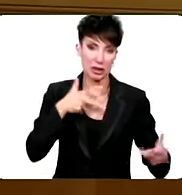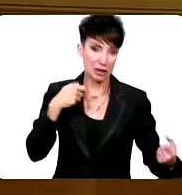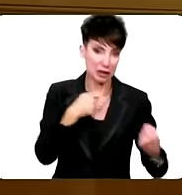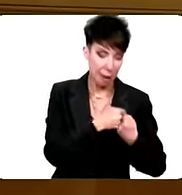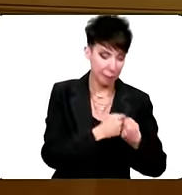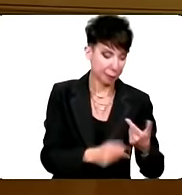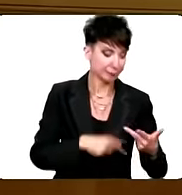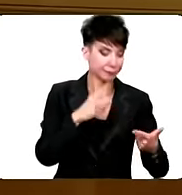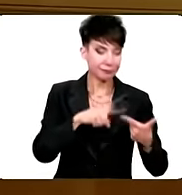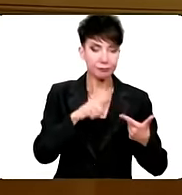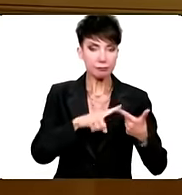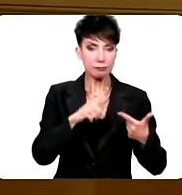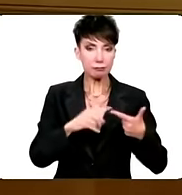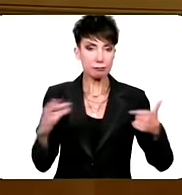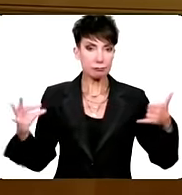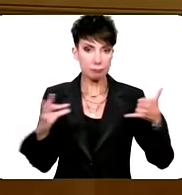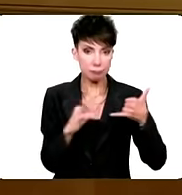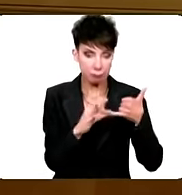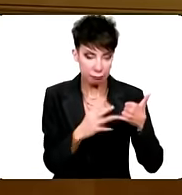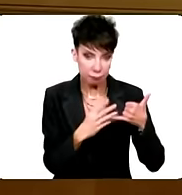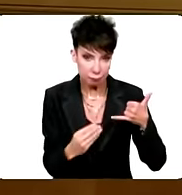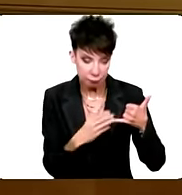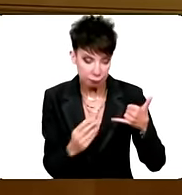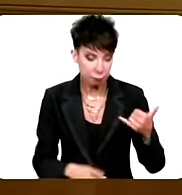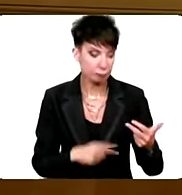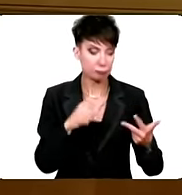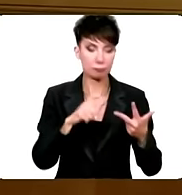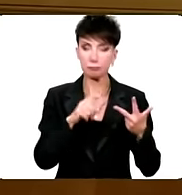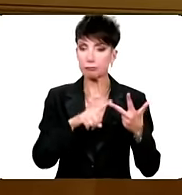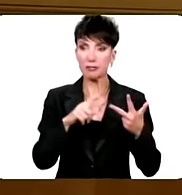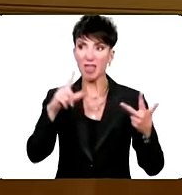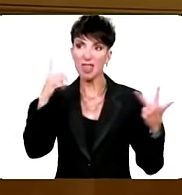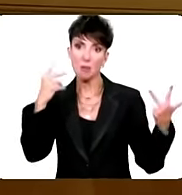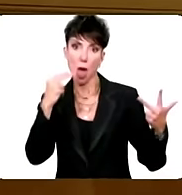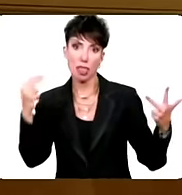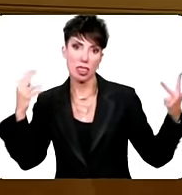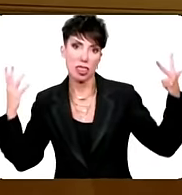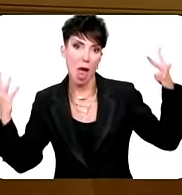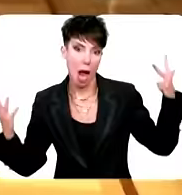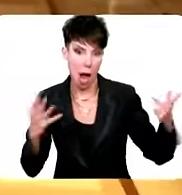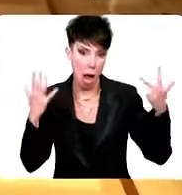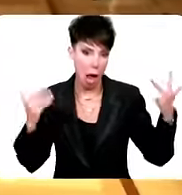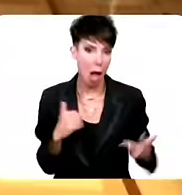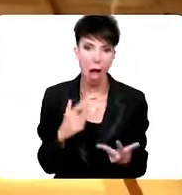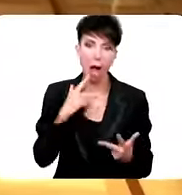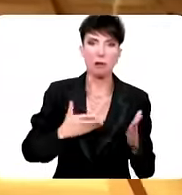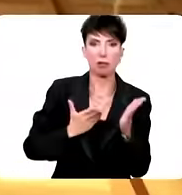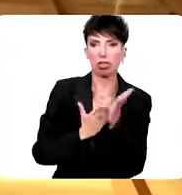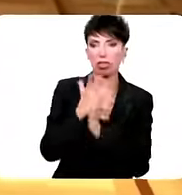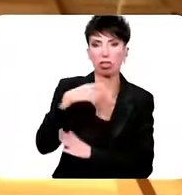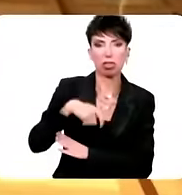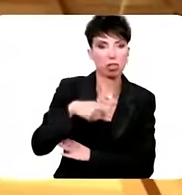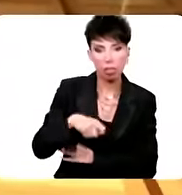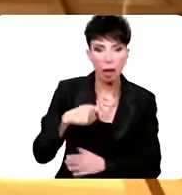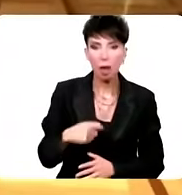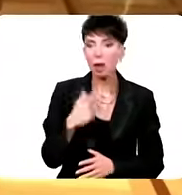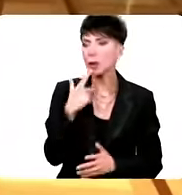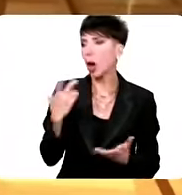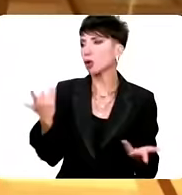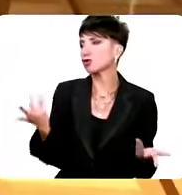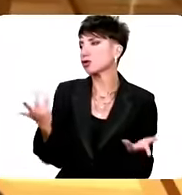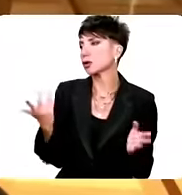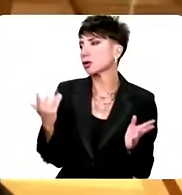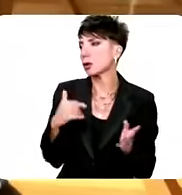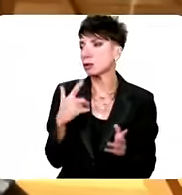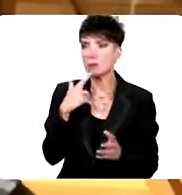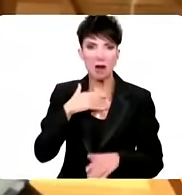εξάλλου να το πω κιόλας ότι και το ένα κόμμα το οποίο και ένας πολιτικός αρχηγός ο οποίος τα θέματα κράτους δικαίου τα προέταξε στην προμεταπίδευση